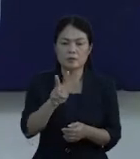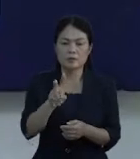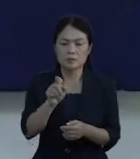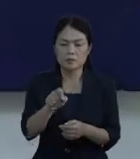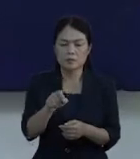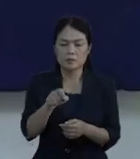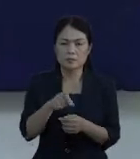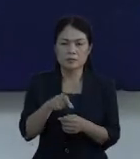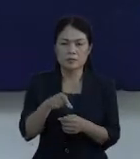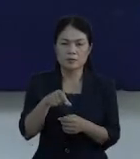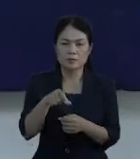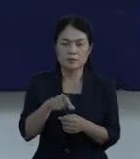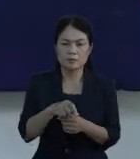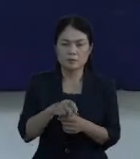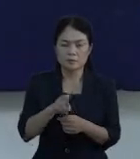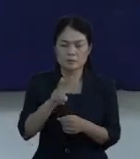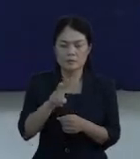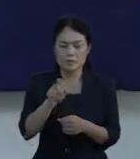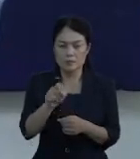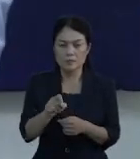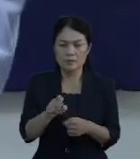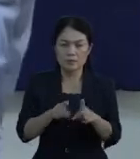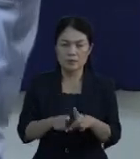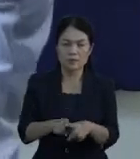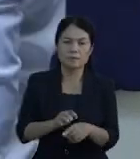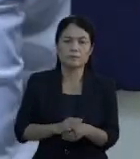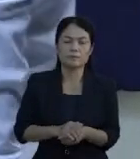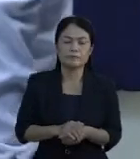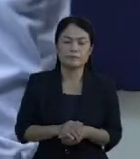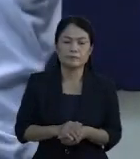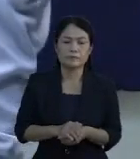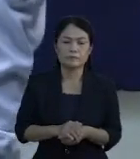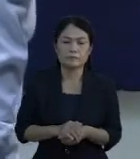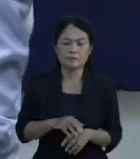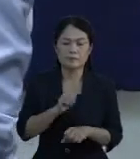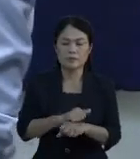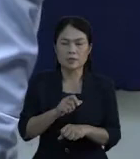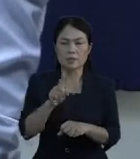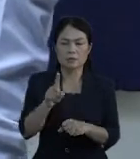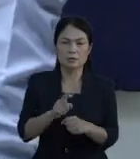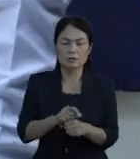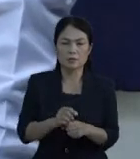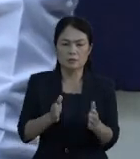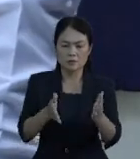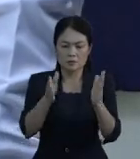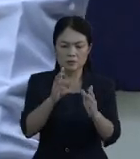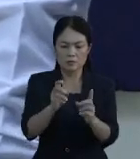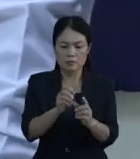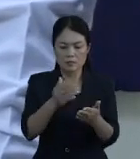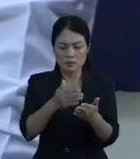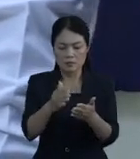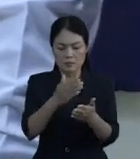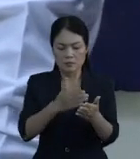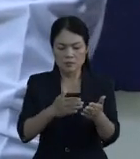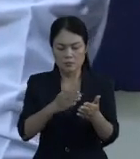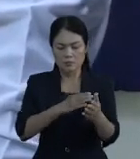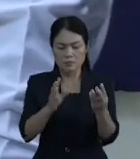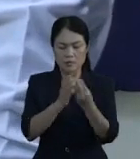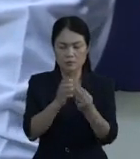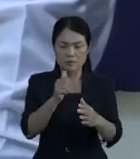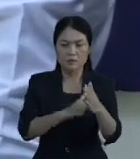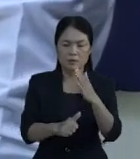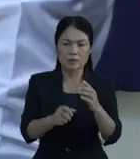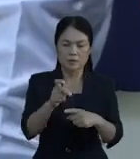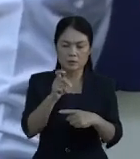đá lệnh pi miền pi dùm nói đá và cách ca tìm mối chỗ bằng cốt chùm nuốn kháng kráo